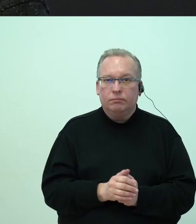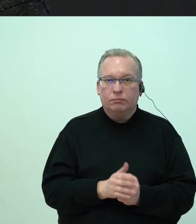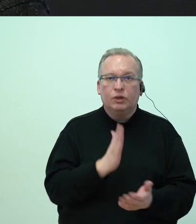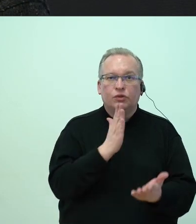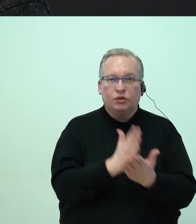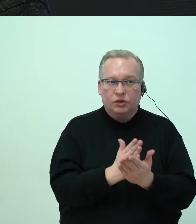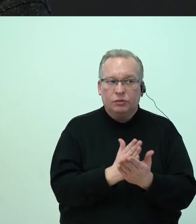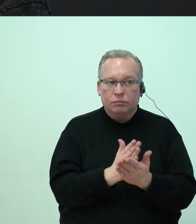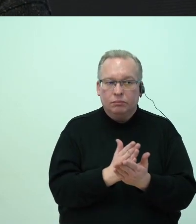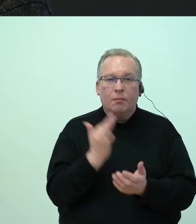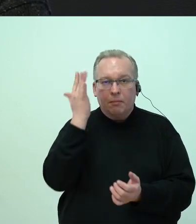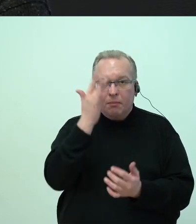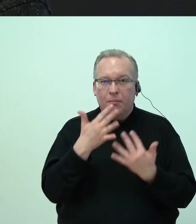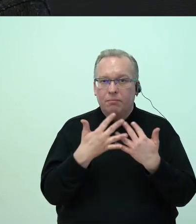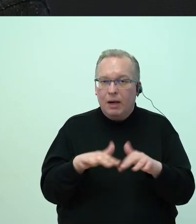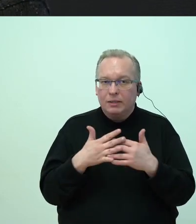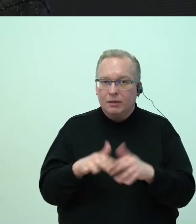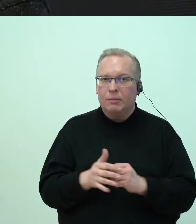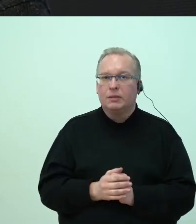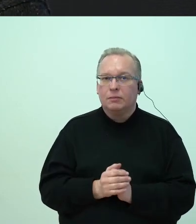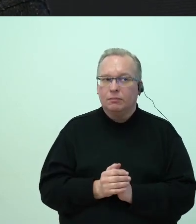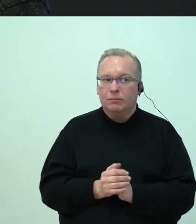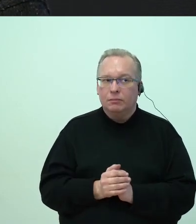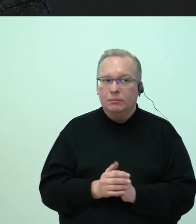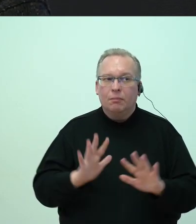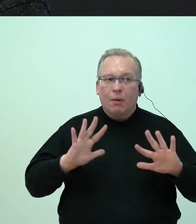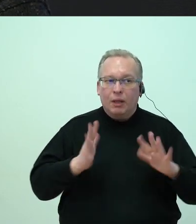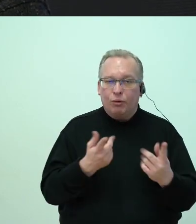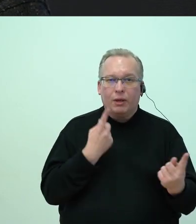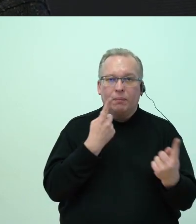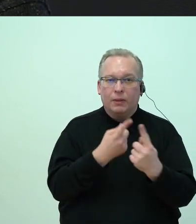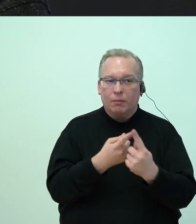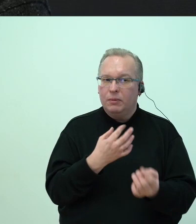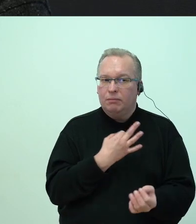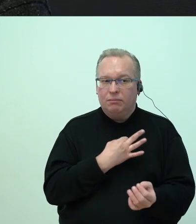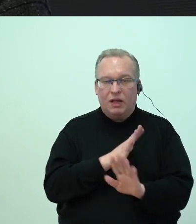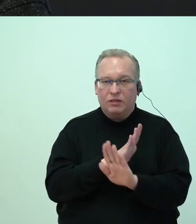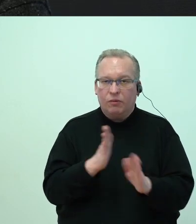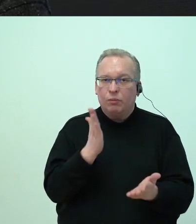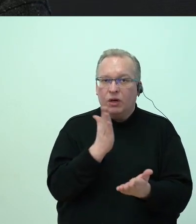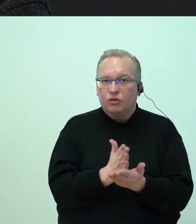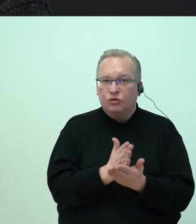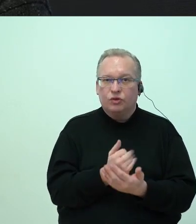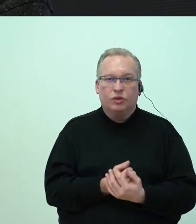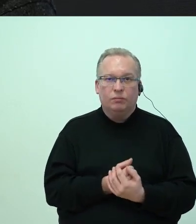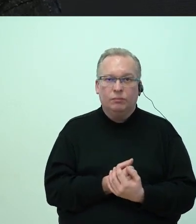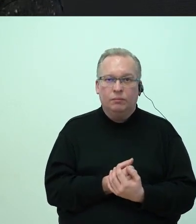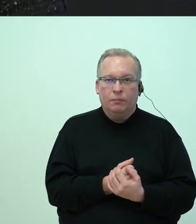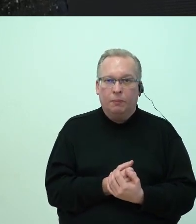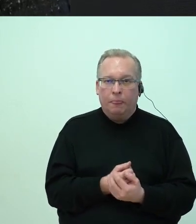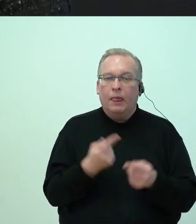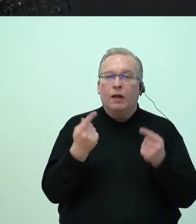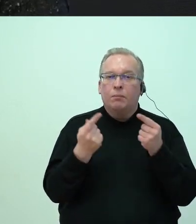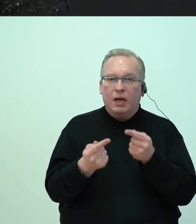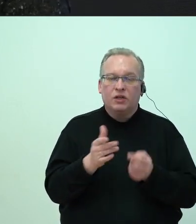vedinas protas, mąstymas, bet kokiems tikslams, nesvarbu, ar tai būtų